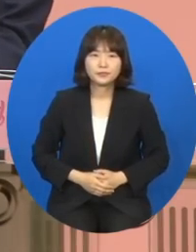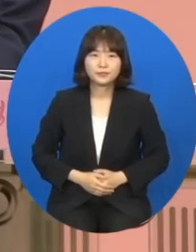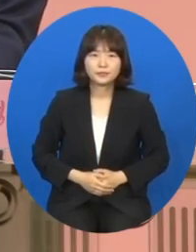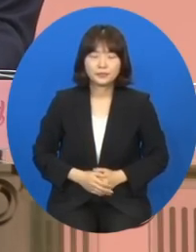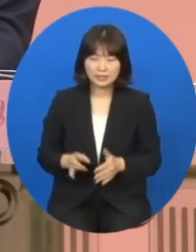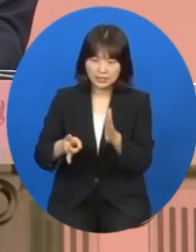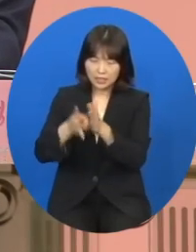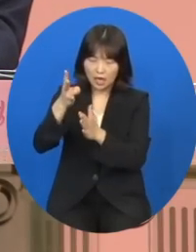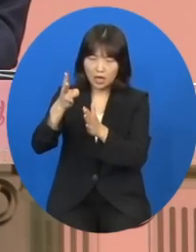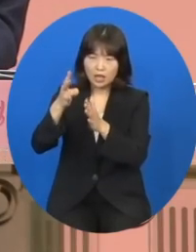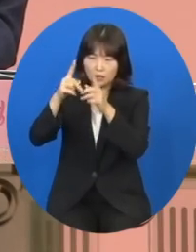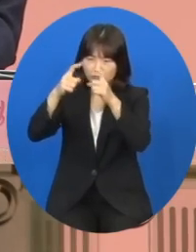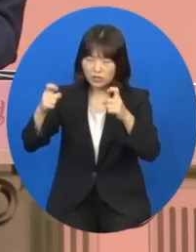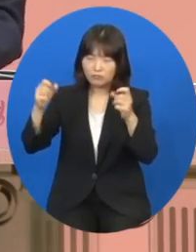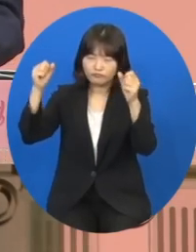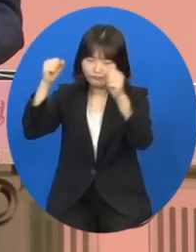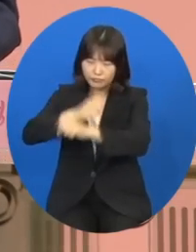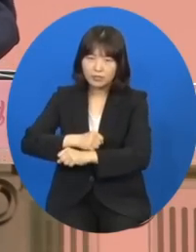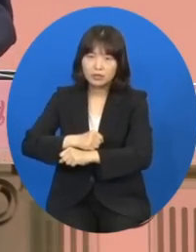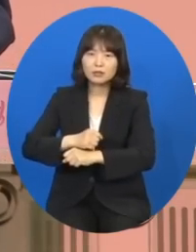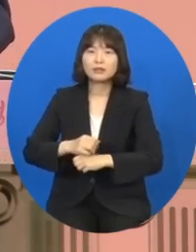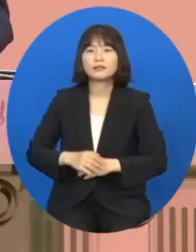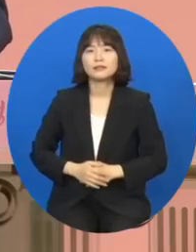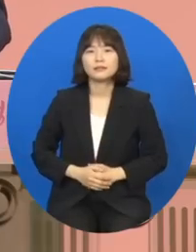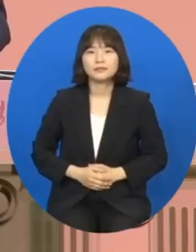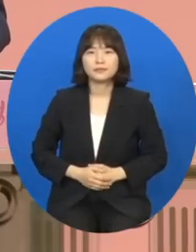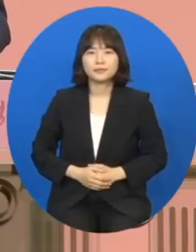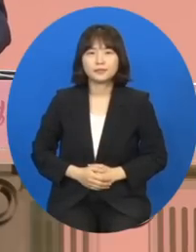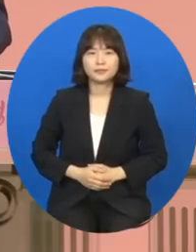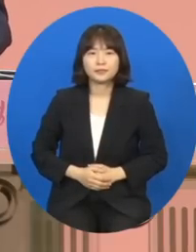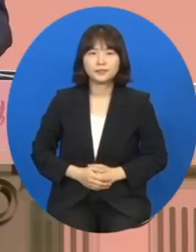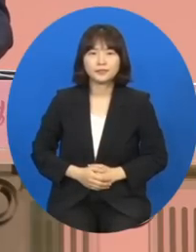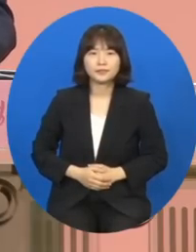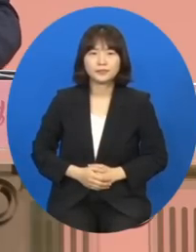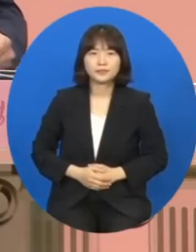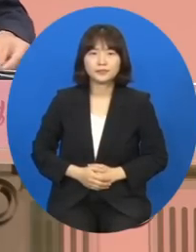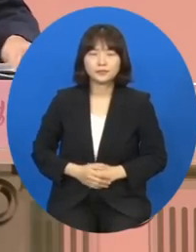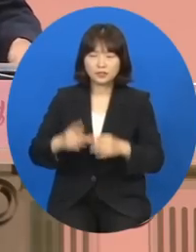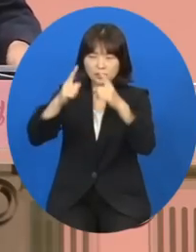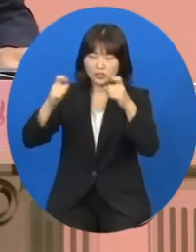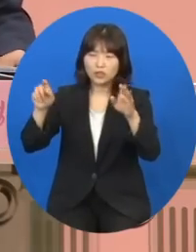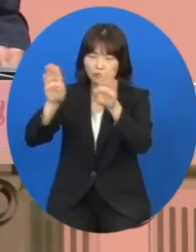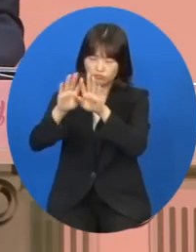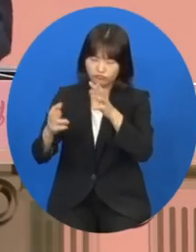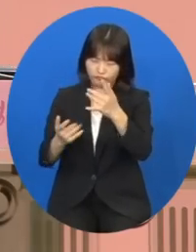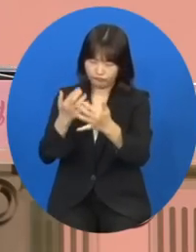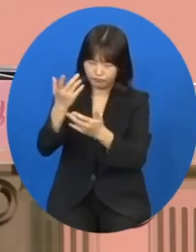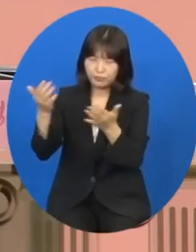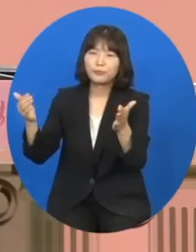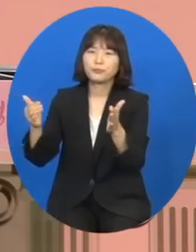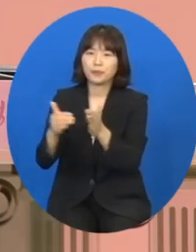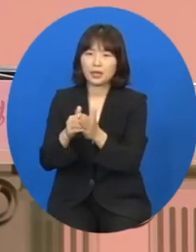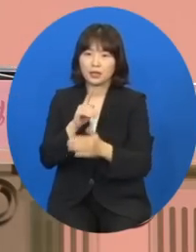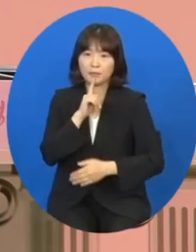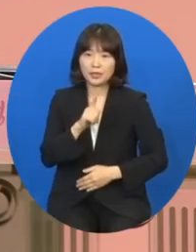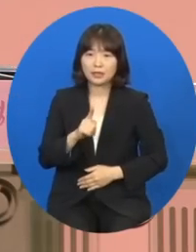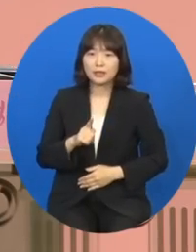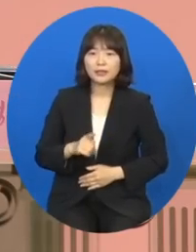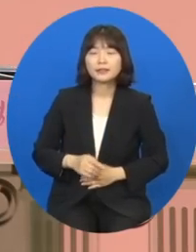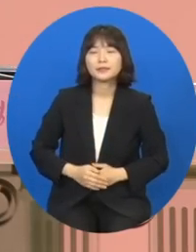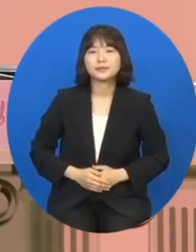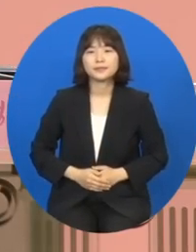예루살렘 성은 허물어지고 skaters do you 성분들은 불탄 는 지라 라고 말했습니다